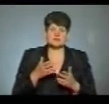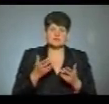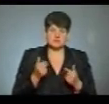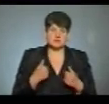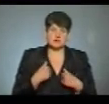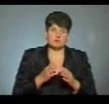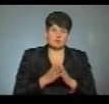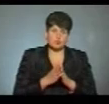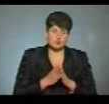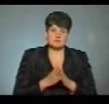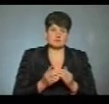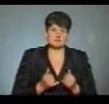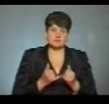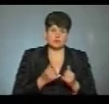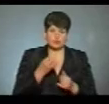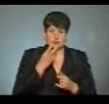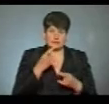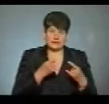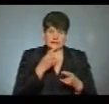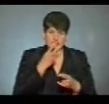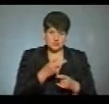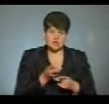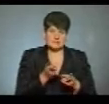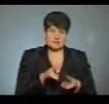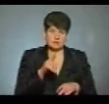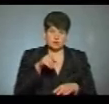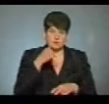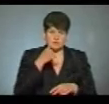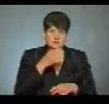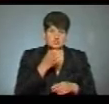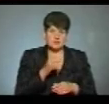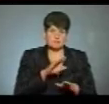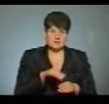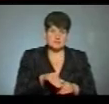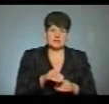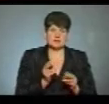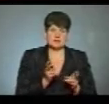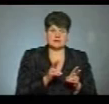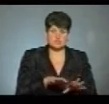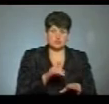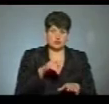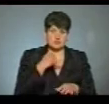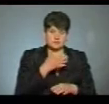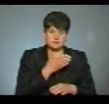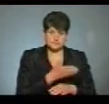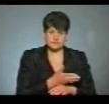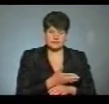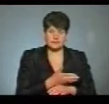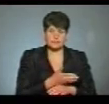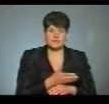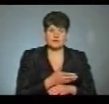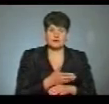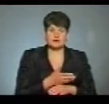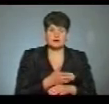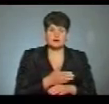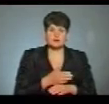би попросив тоді шановного телеглядача залишити контакти. Так, будь ласка, позвоніть ще після ефіру, тому що, власне, не зовсім до голови обласної